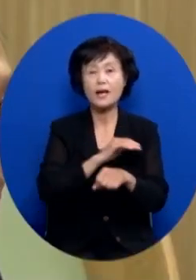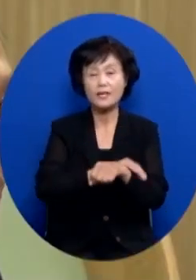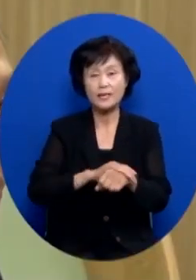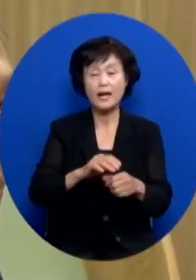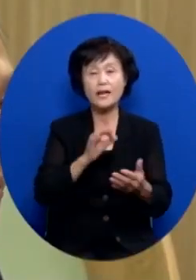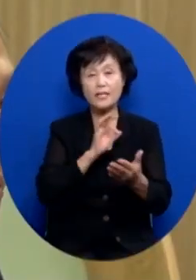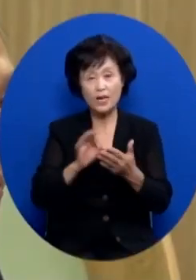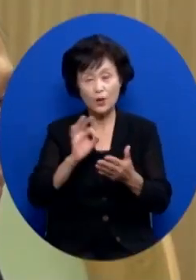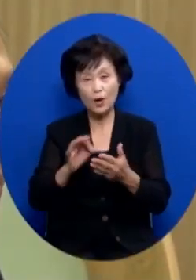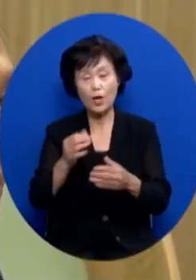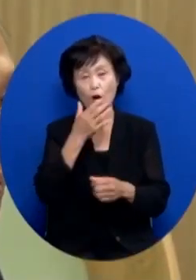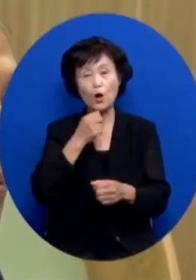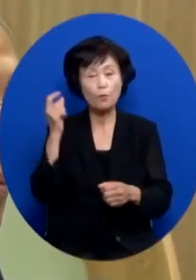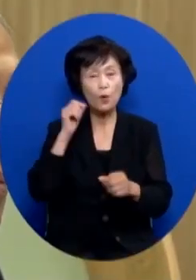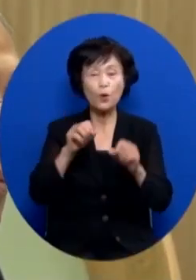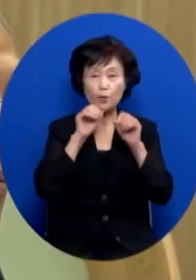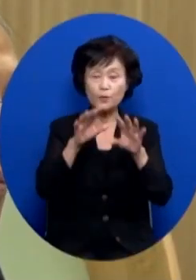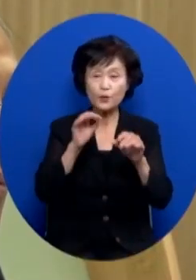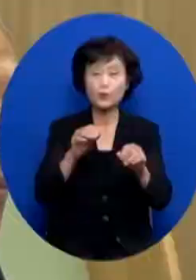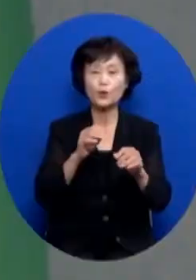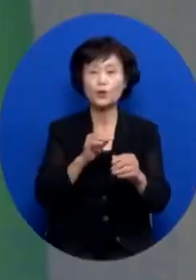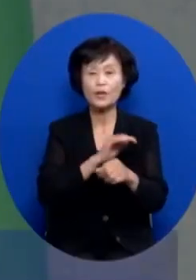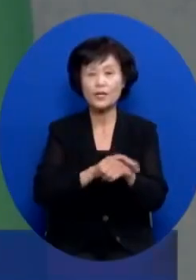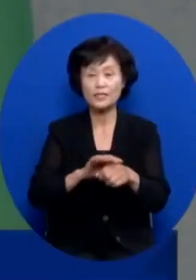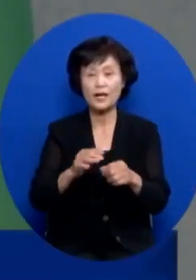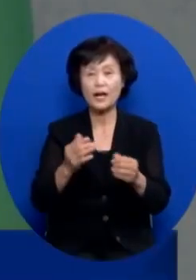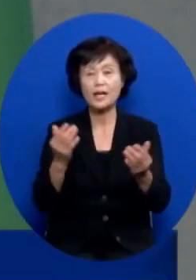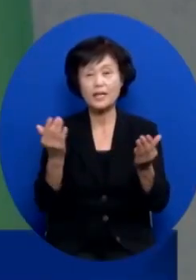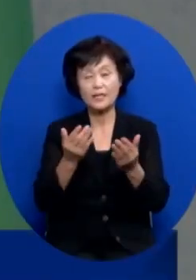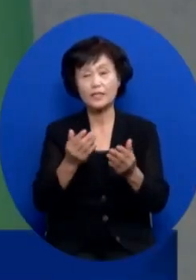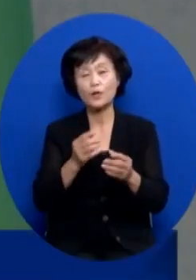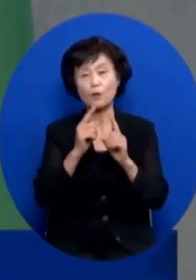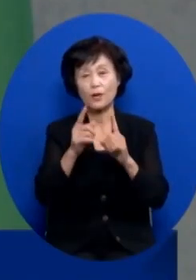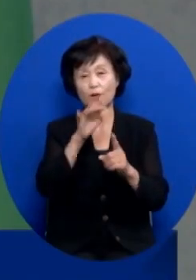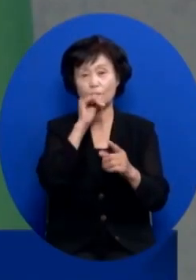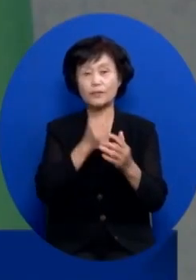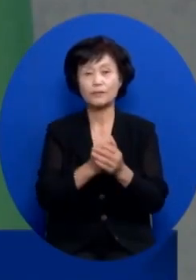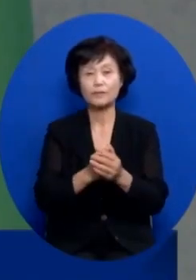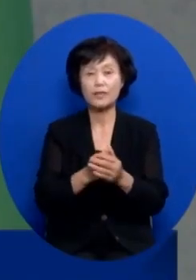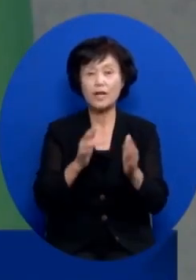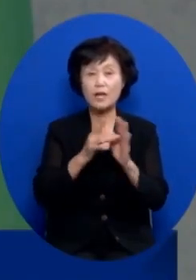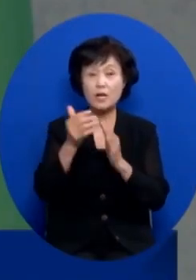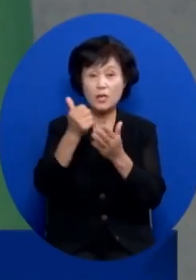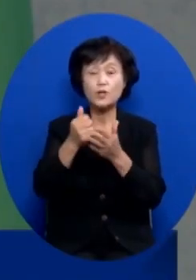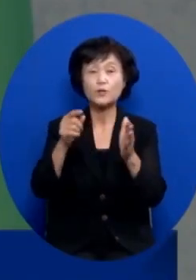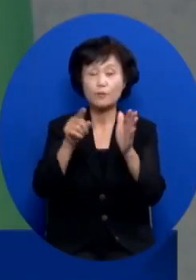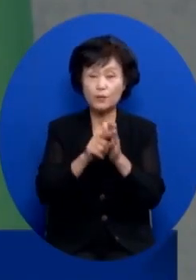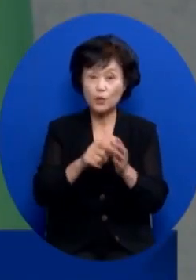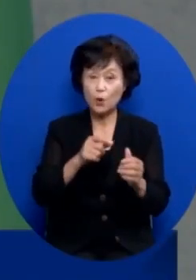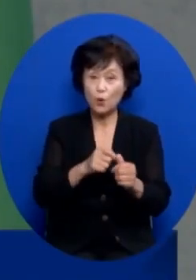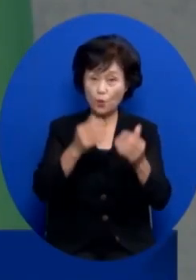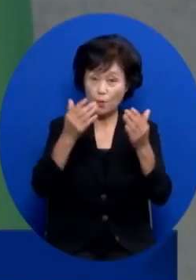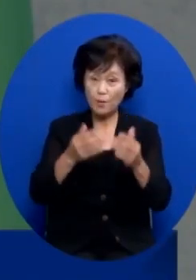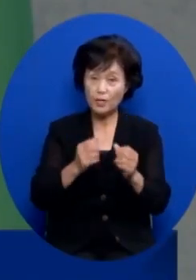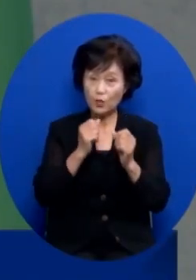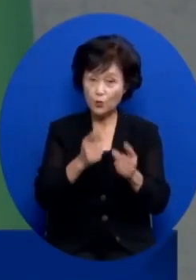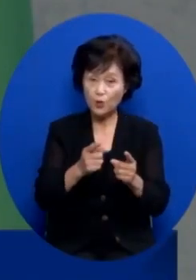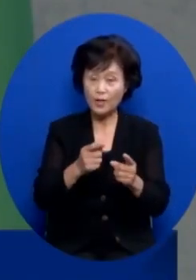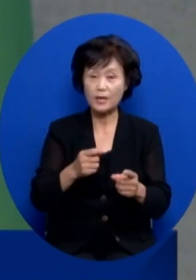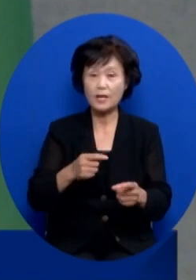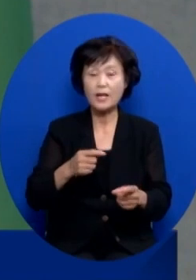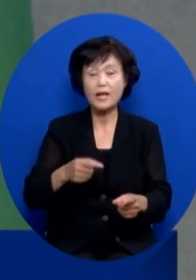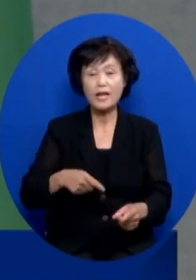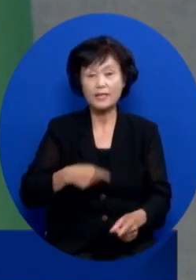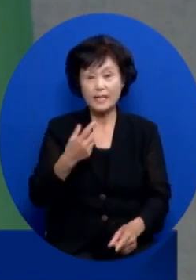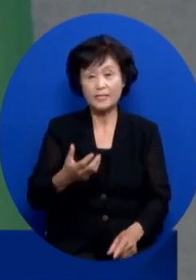복음전도의 사명을 감당하자고 당부했습니다. 예수를 믿어 구원하는 길을 자기가 또 순종한 여러분